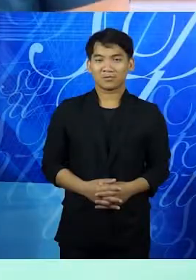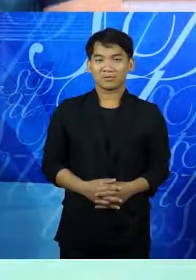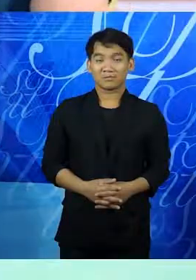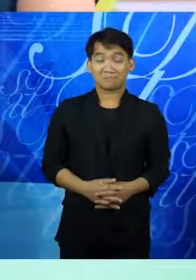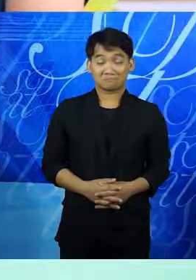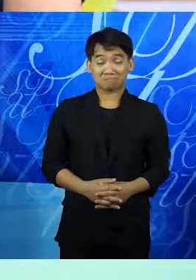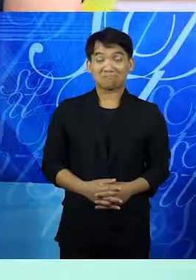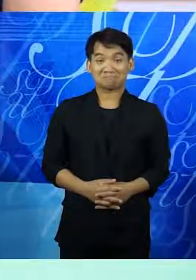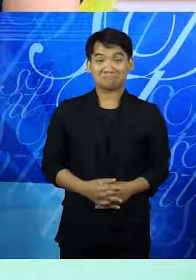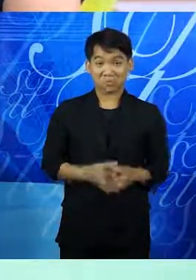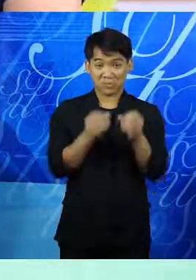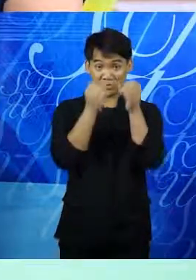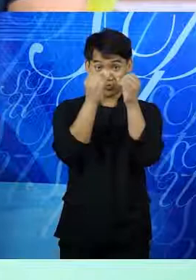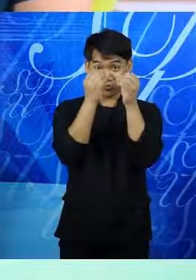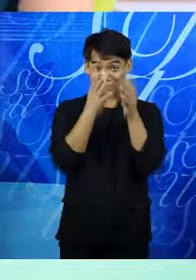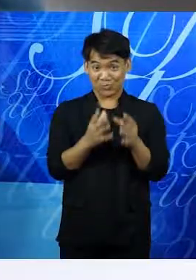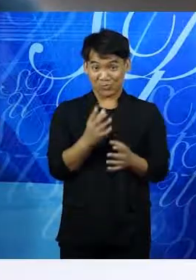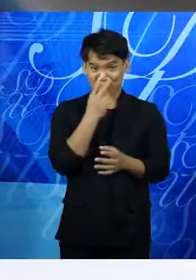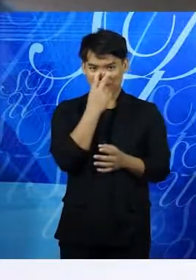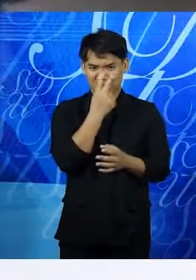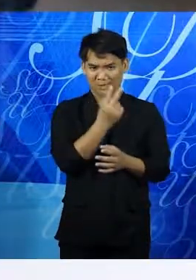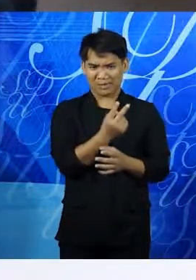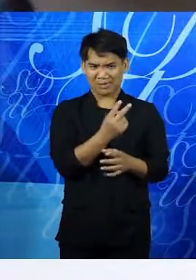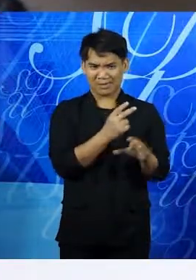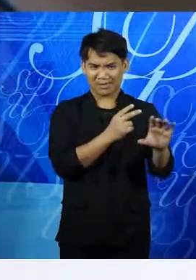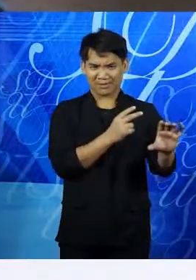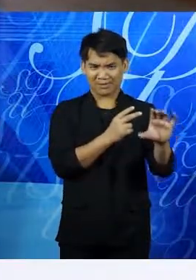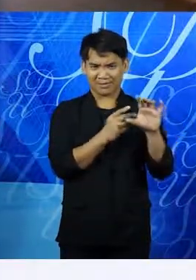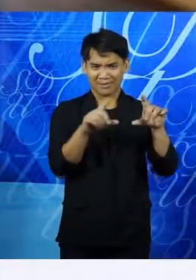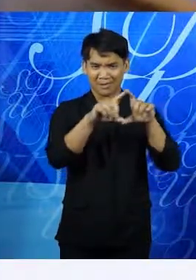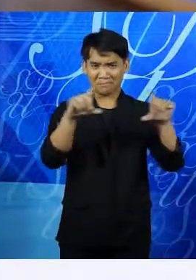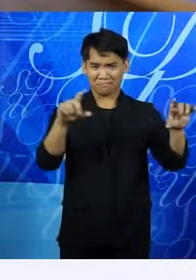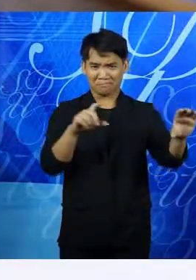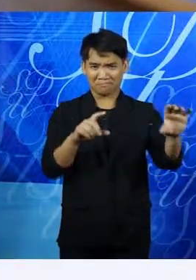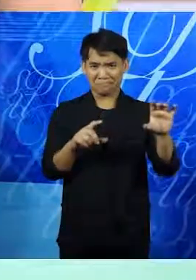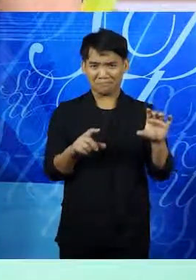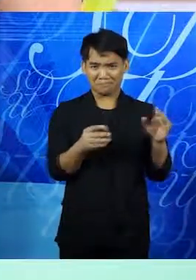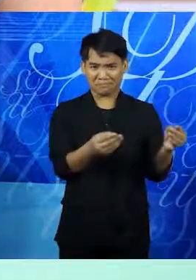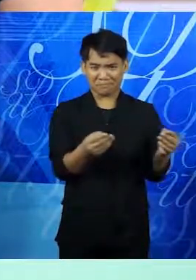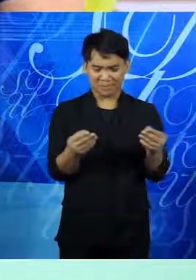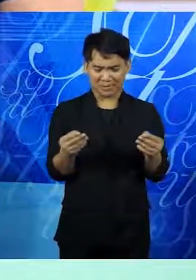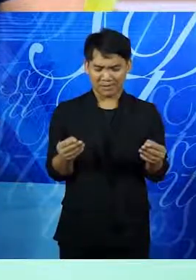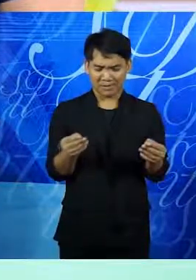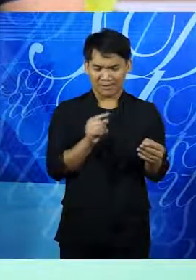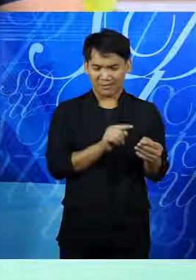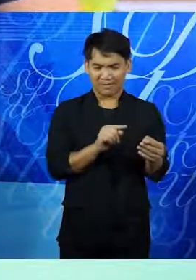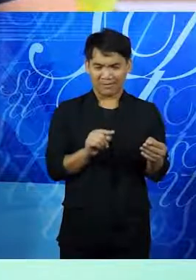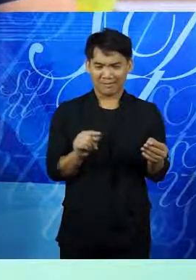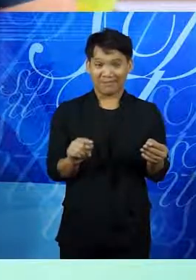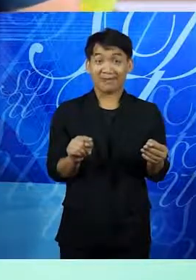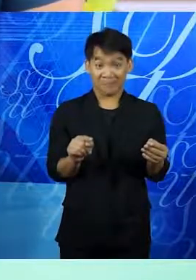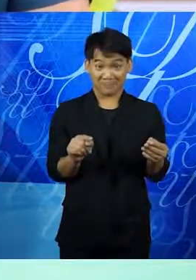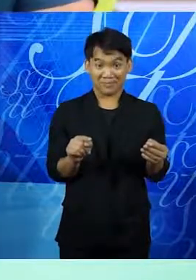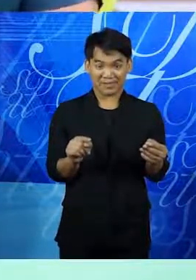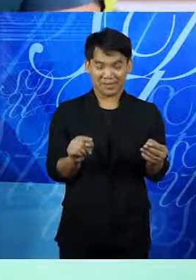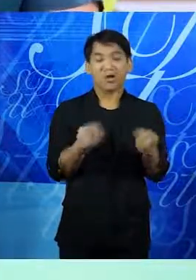ในตอนนี้นะคะคุณครูก็จะเห็นว่าเขามี2อันมาแบบนี้ใช่ไหมคะคุณครูก็จะจับมือเด็กเลยนะคะแล้ว